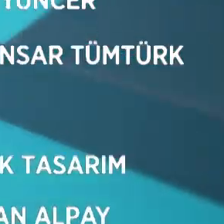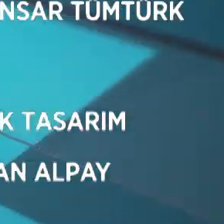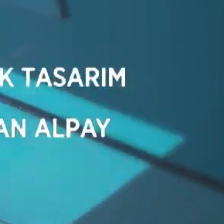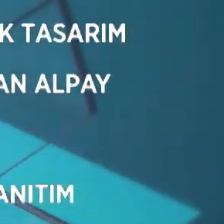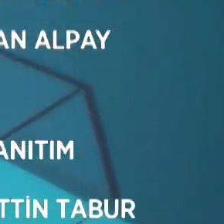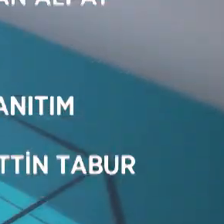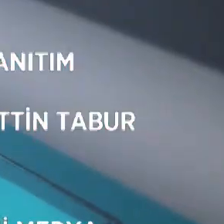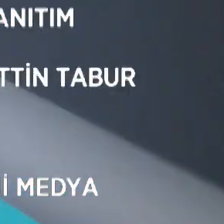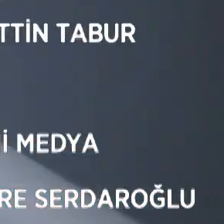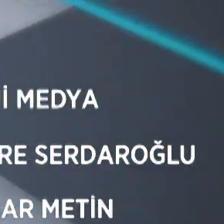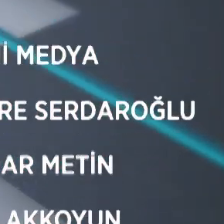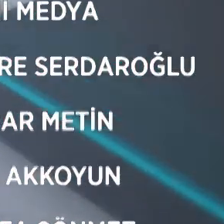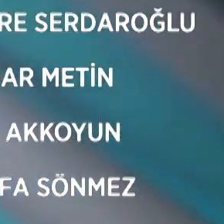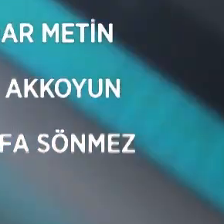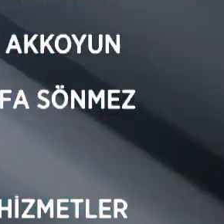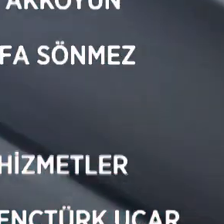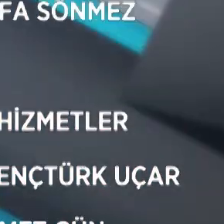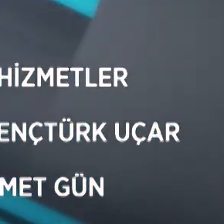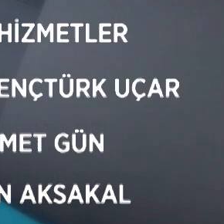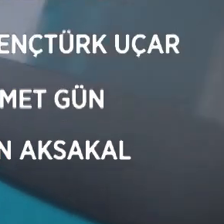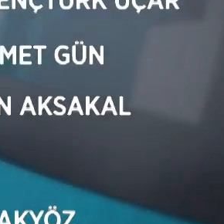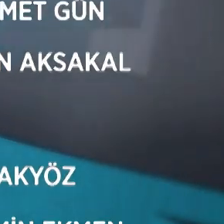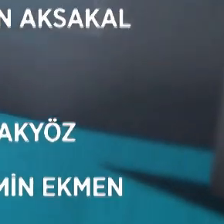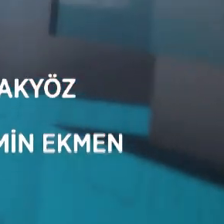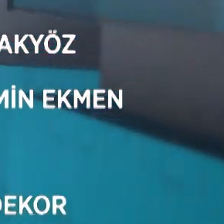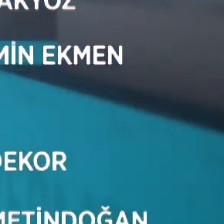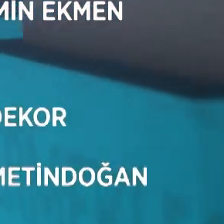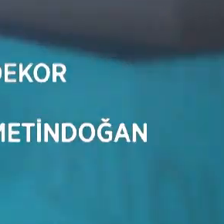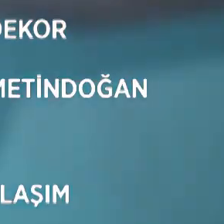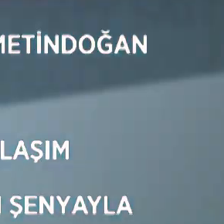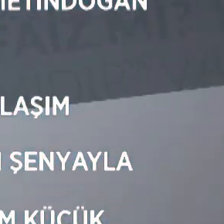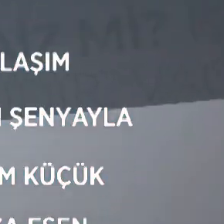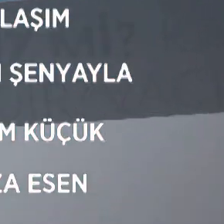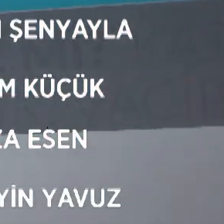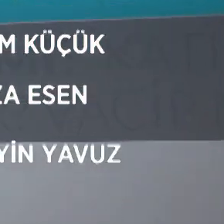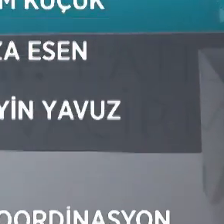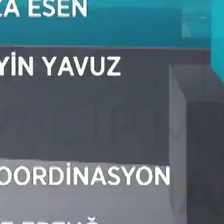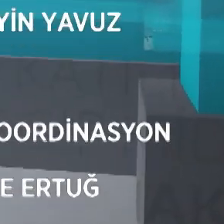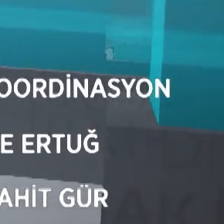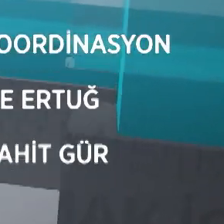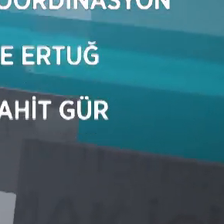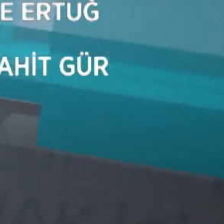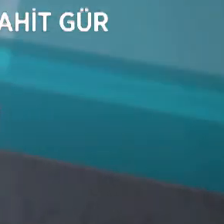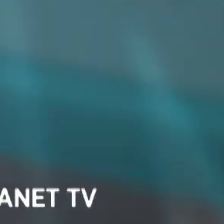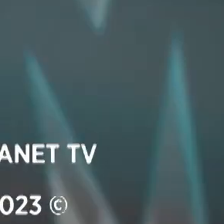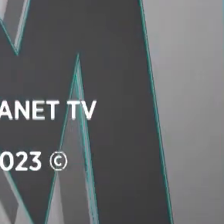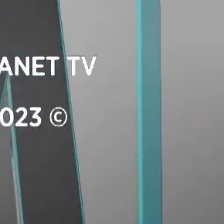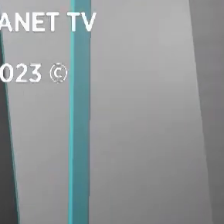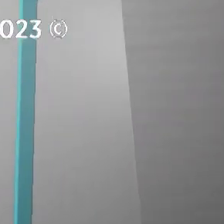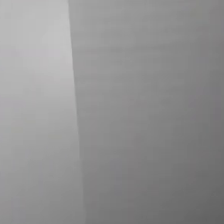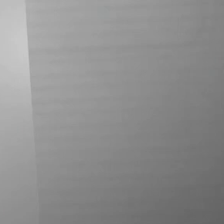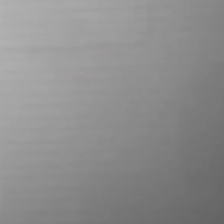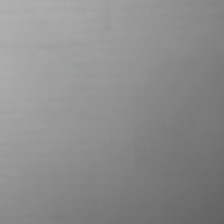Sadece orasını bozan bir hanımefendi bu. Dinimizde zorlama var mıdır? Hangi kişiler kullanmışlar? Şafii mezhebine göre